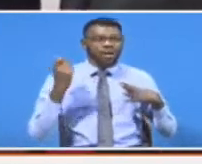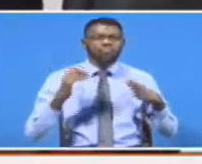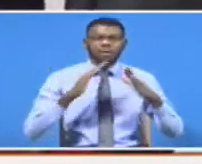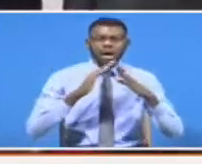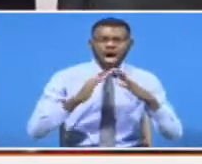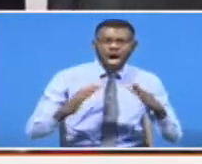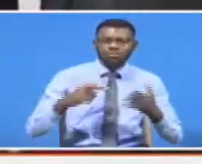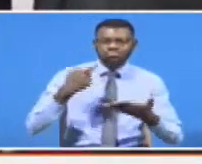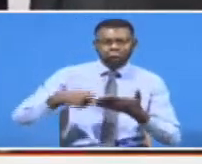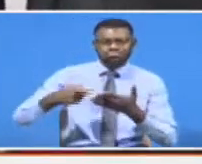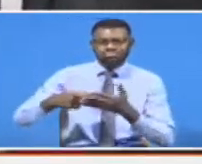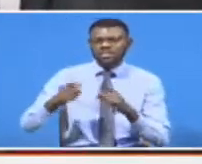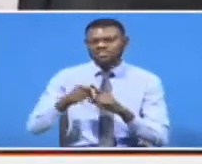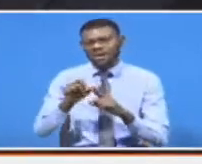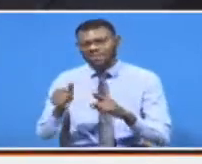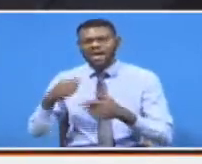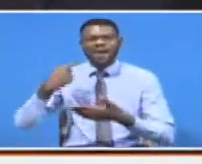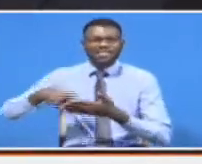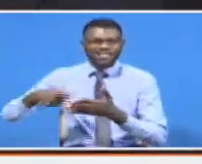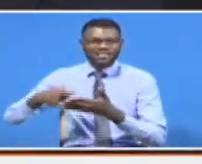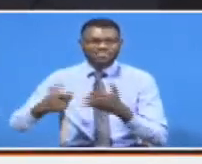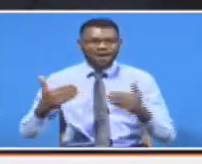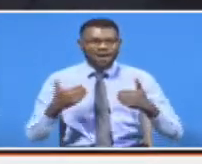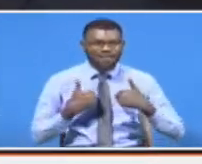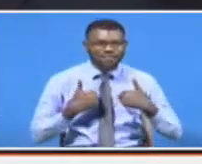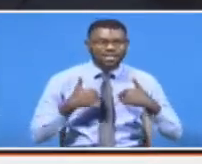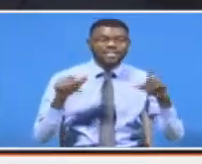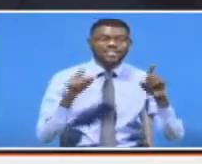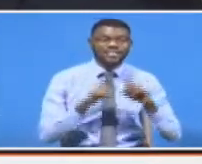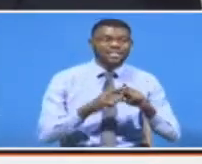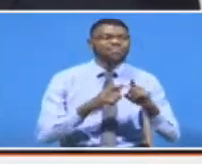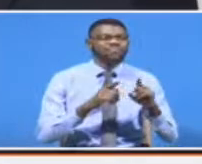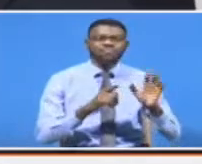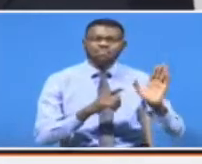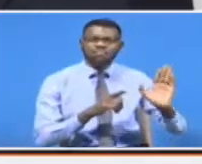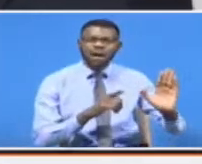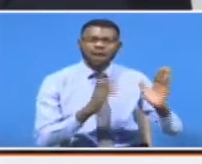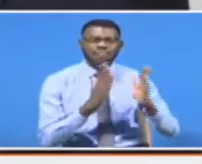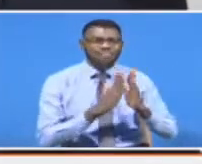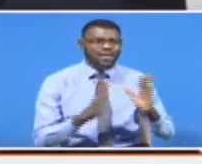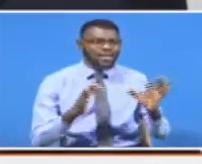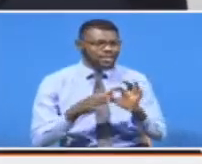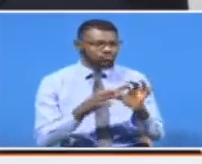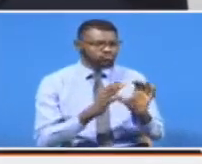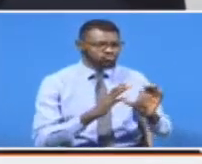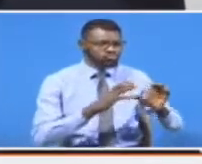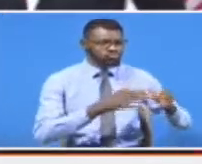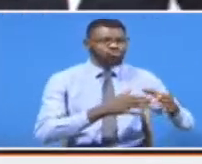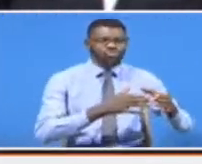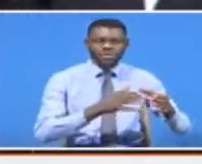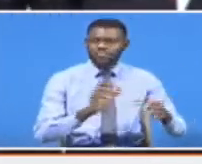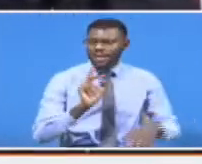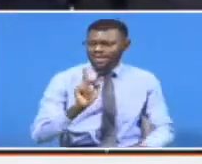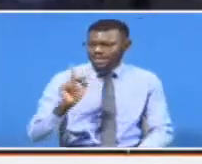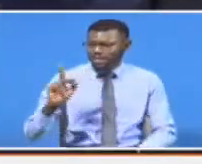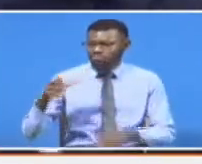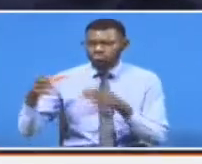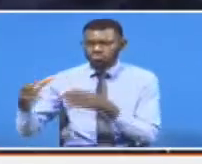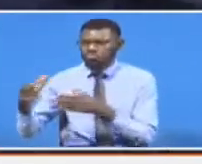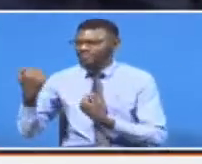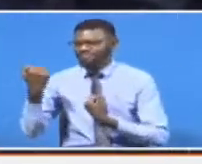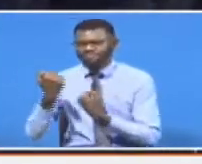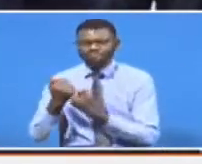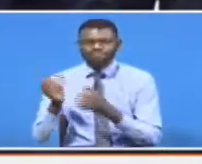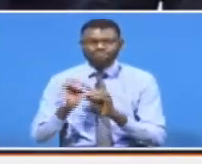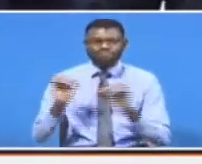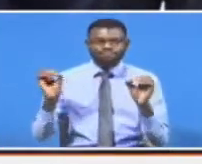kipya cha ushuru. Hata hivyo, mpango huo wa Azimio umekashifiwa vikali na mrengo wa Kenya Kwanza, huku Rais William